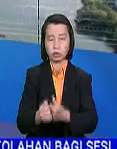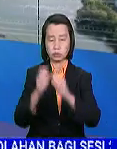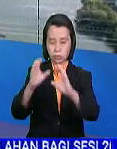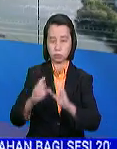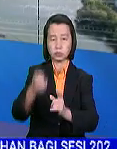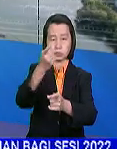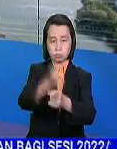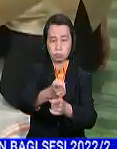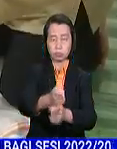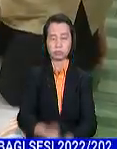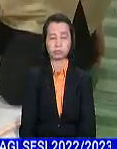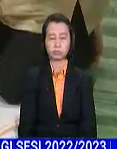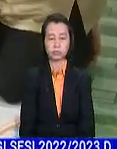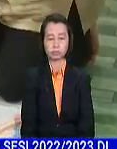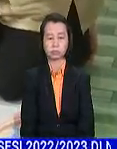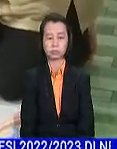yang betul